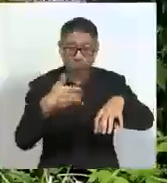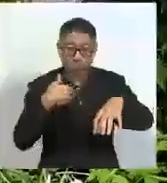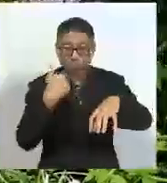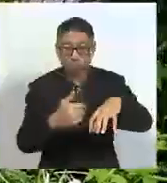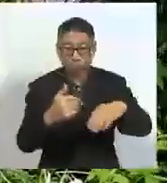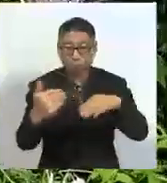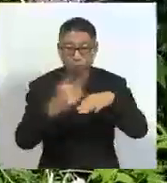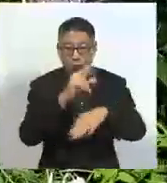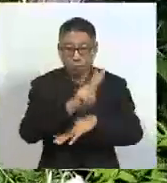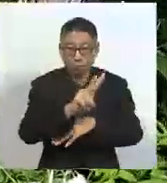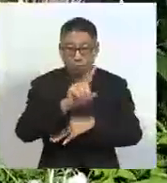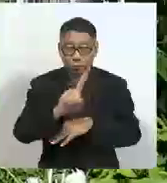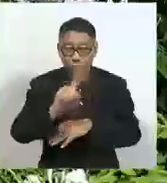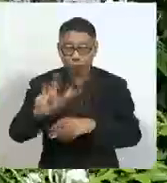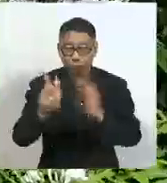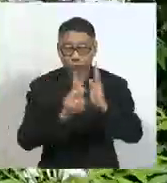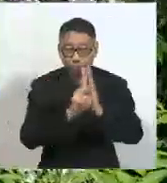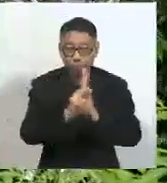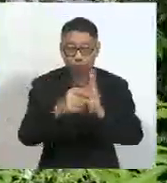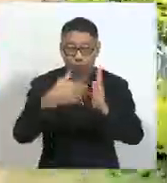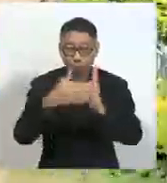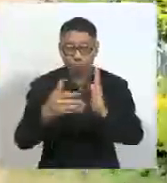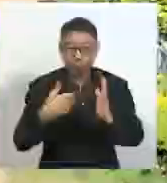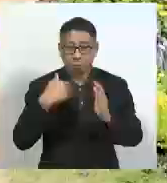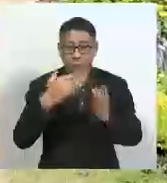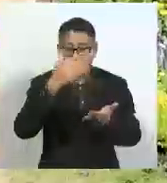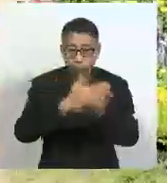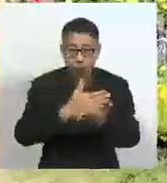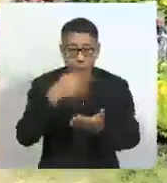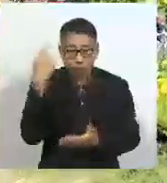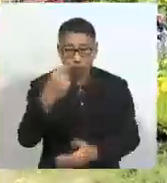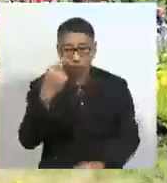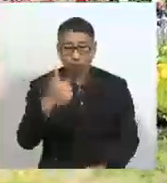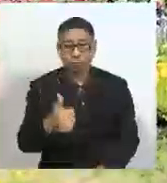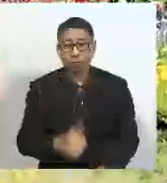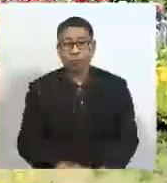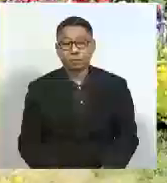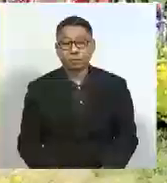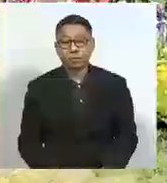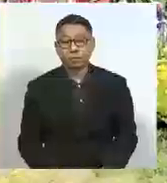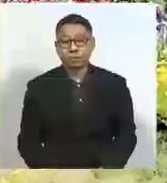างหลวงสาย213กาฬสินธุ์ถึงสมเด็จเนี่ยสามารถแวะเที่ยวชมได้ค่ะ